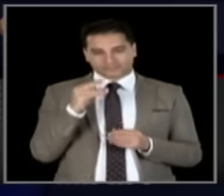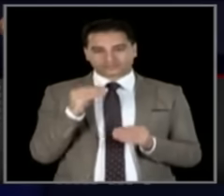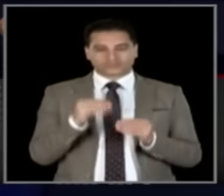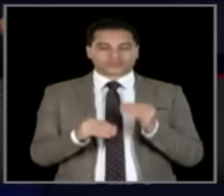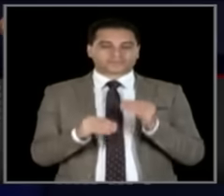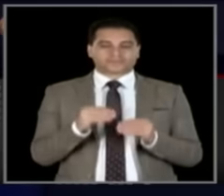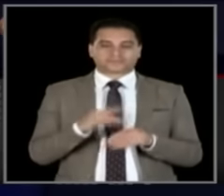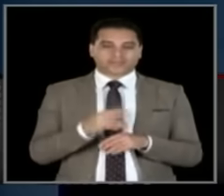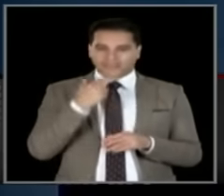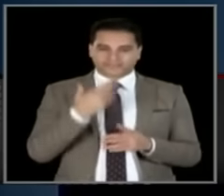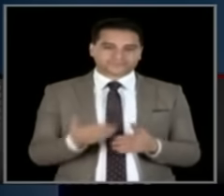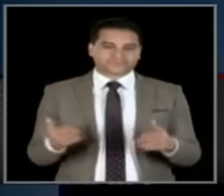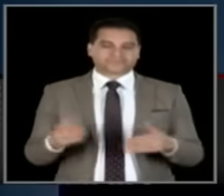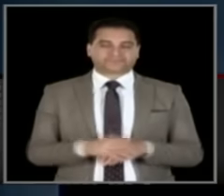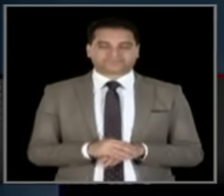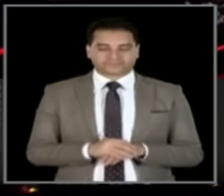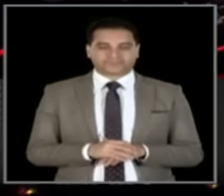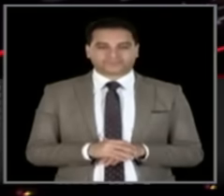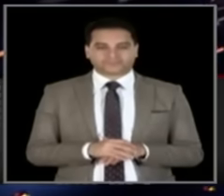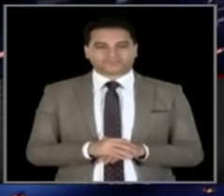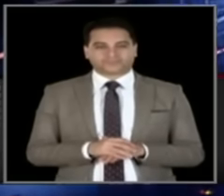لك البدري، إجابة خاطئة.